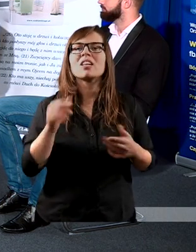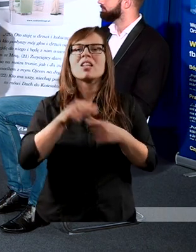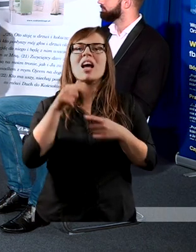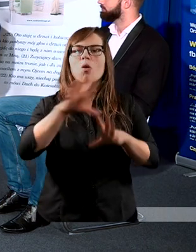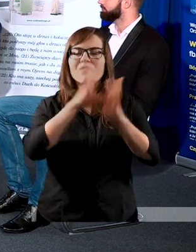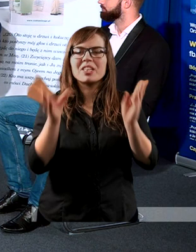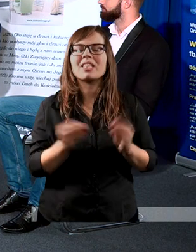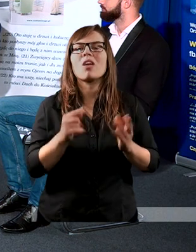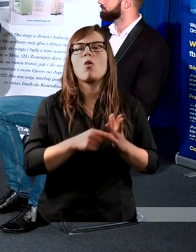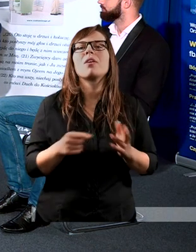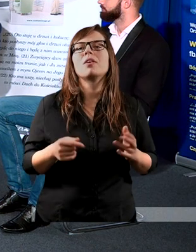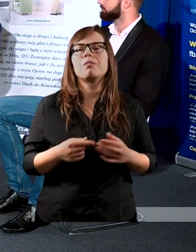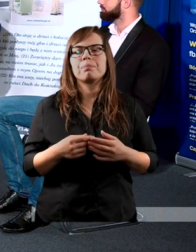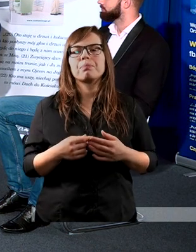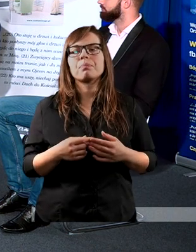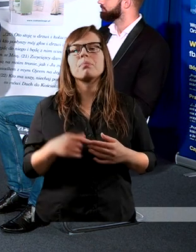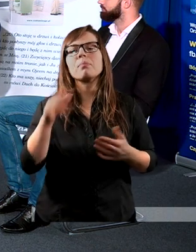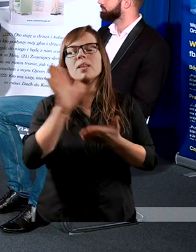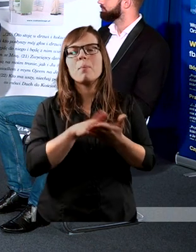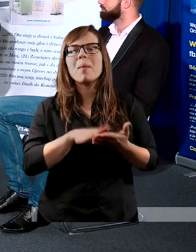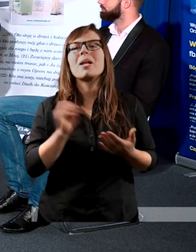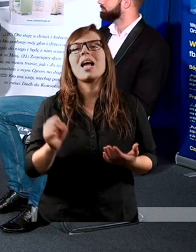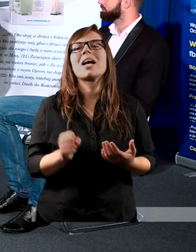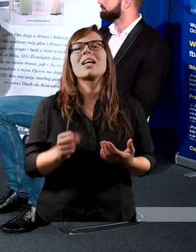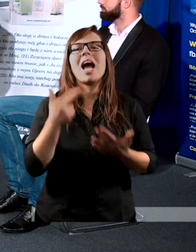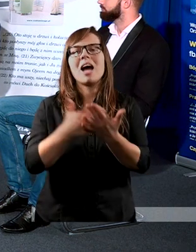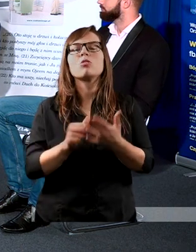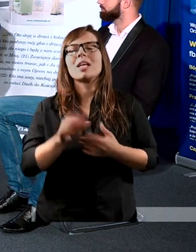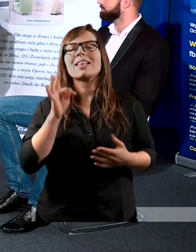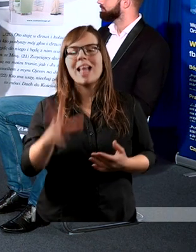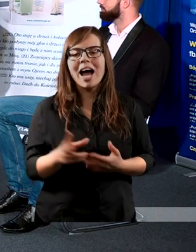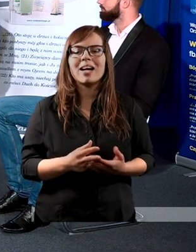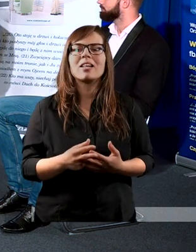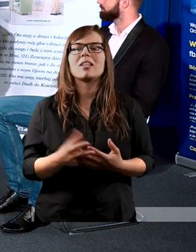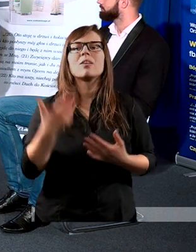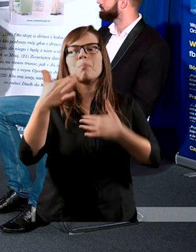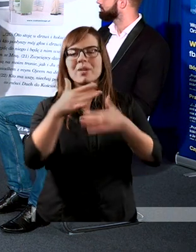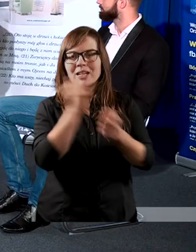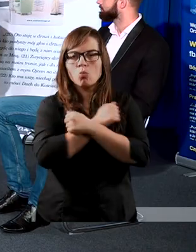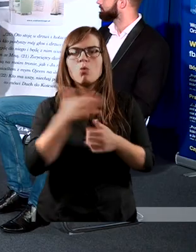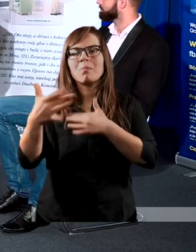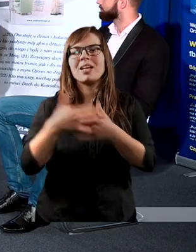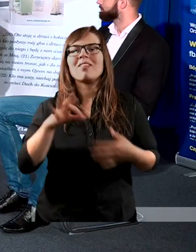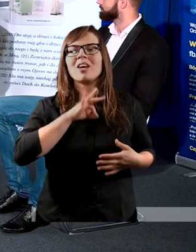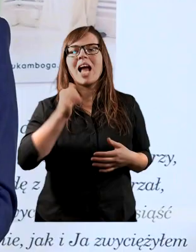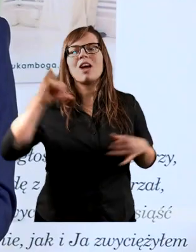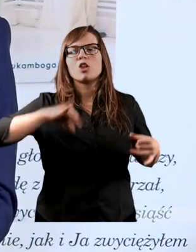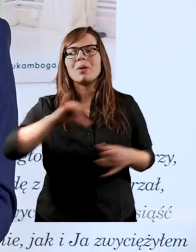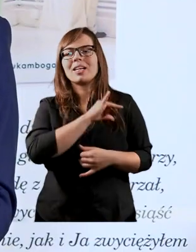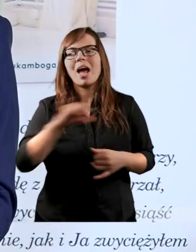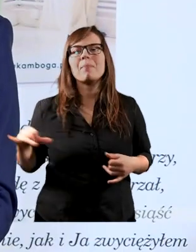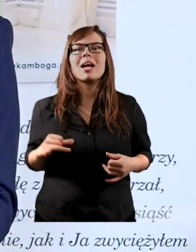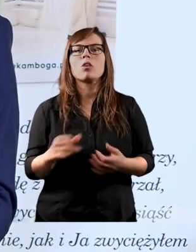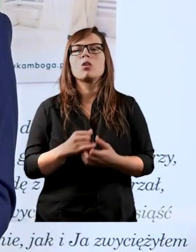końcu tego wszystkiego, nie? I dążeniu do niego. Biblijna reguła jest taka, miłuj bliźniego swego jak siebie